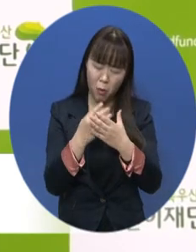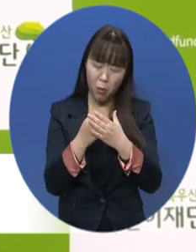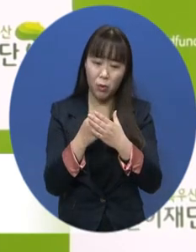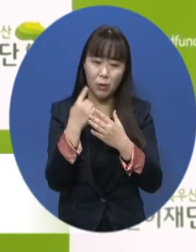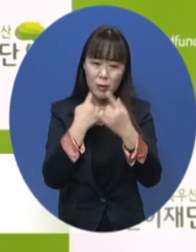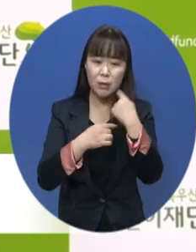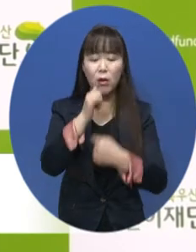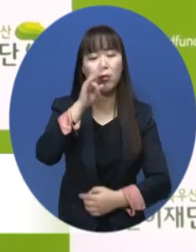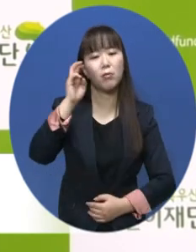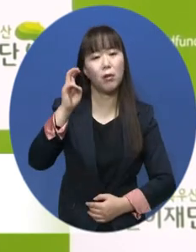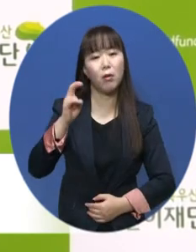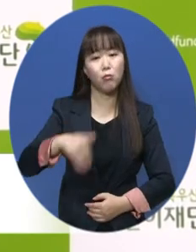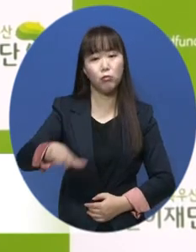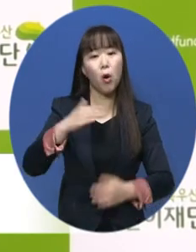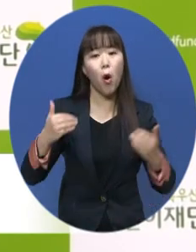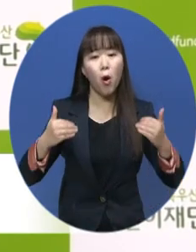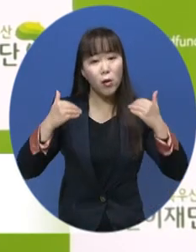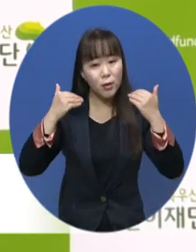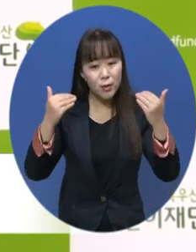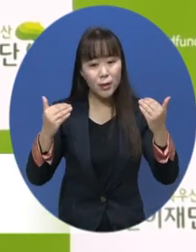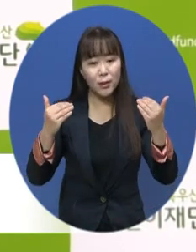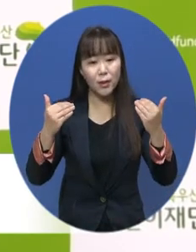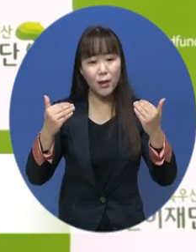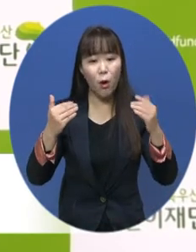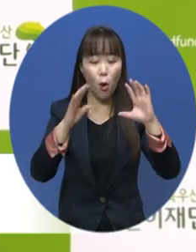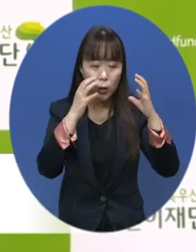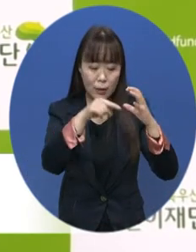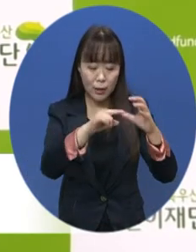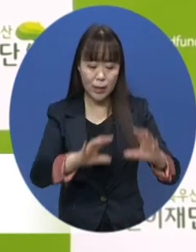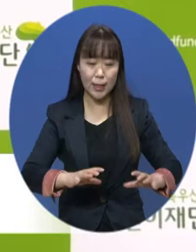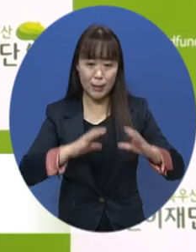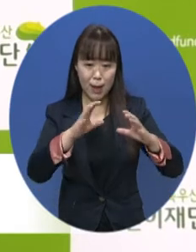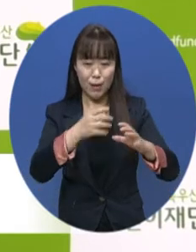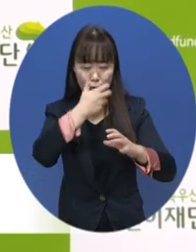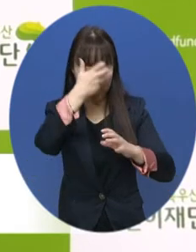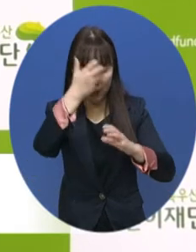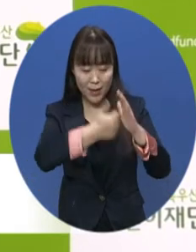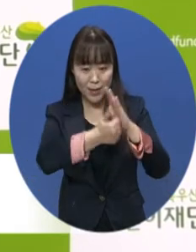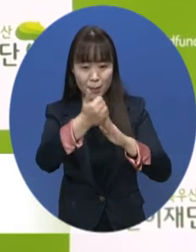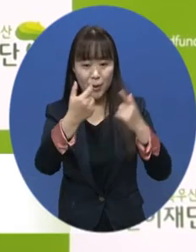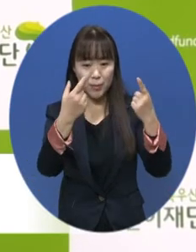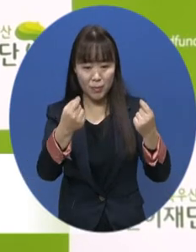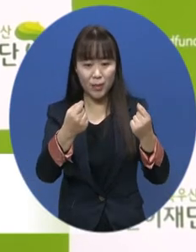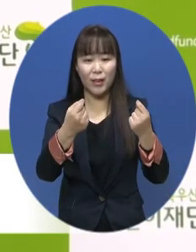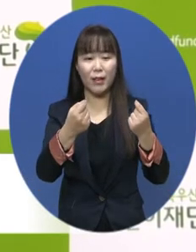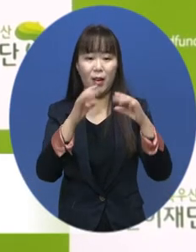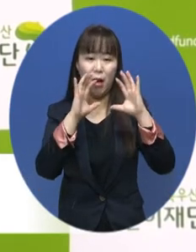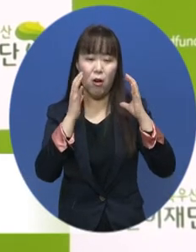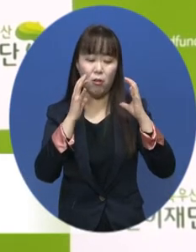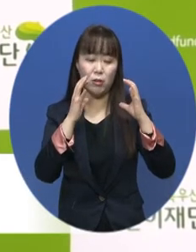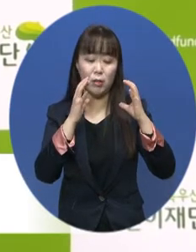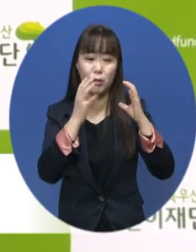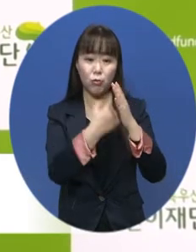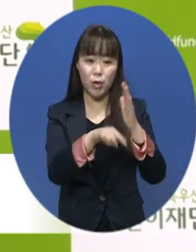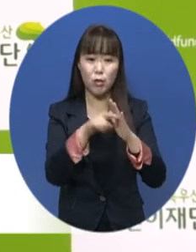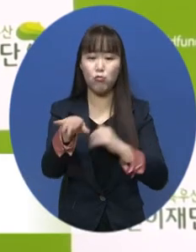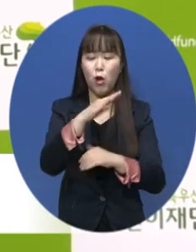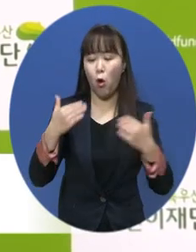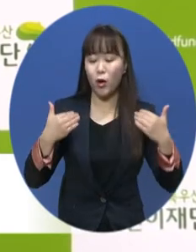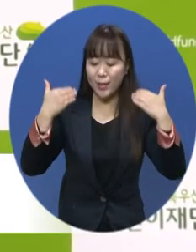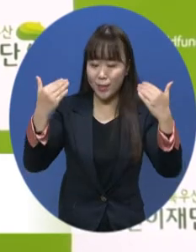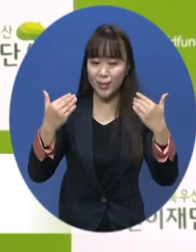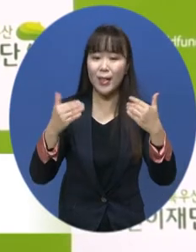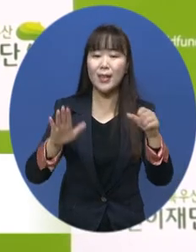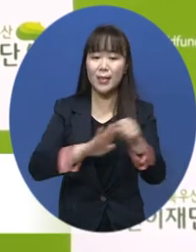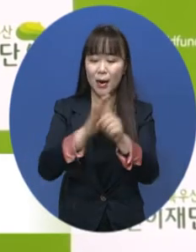건데요. 저희 어른들이 우리 어린이들은 이 나라의 꿈과 희망이잖아요. 우리 어른들이 이렇게